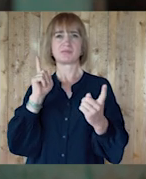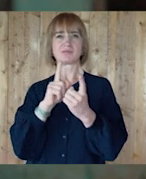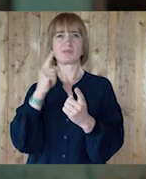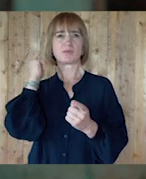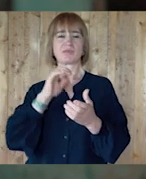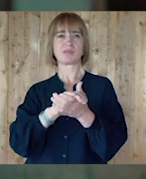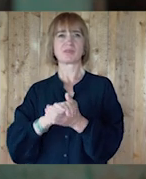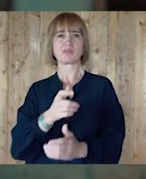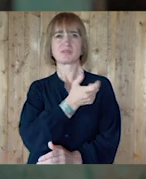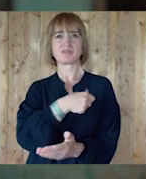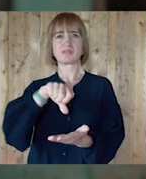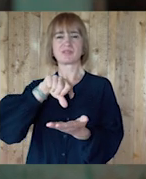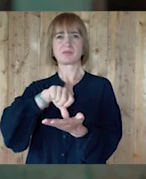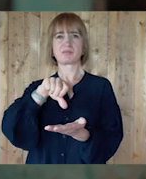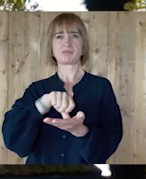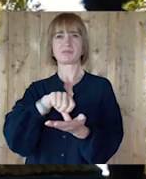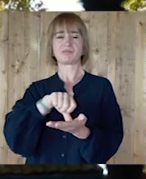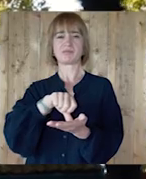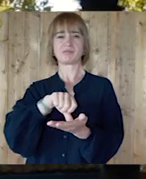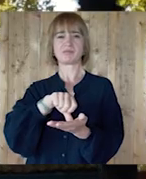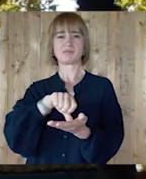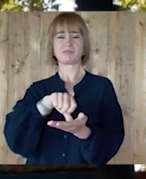შევხვდით ხრუმის და კავშირის წარმომადგენლებს,